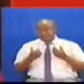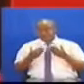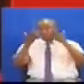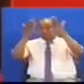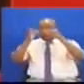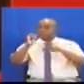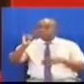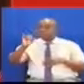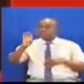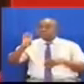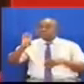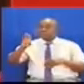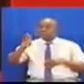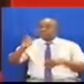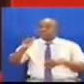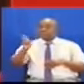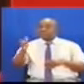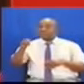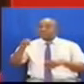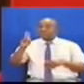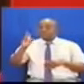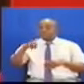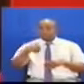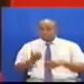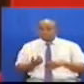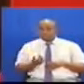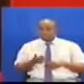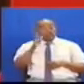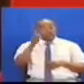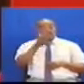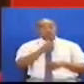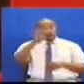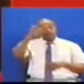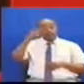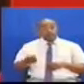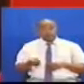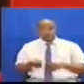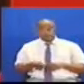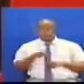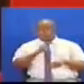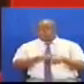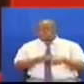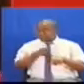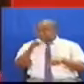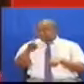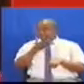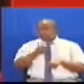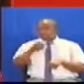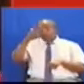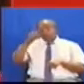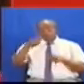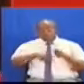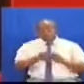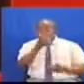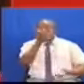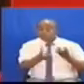Na mimi naomba sana Mungu atunusuru katika janga hili. Mungu wakati Ibrahimu wa kipindi kile anaingizwa katika moto, au